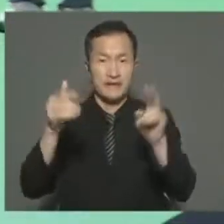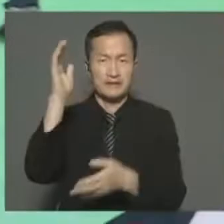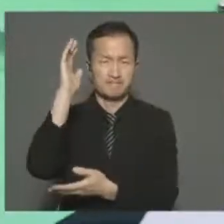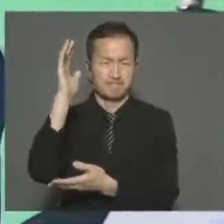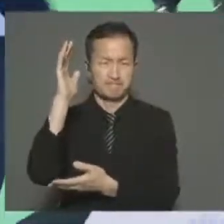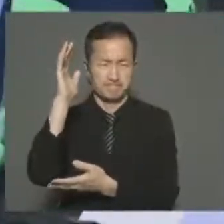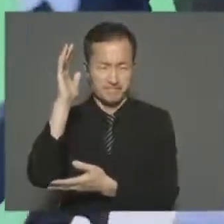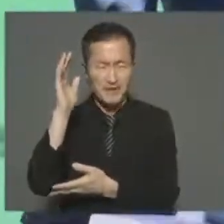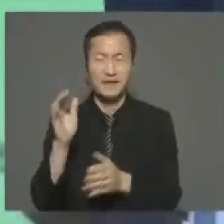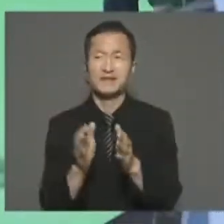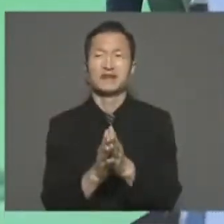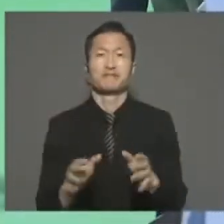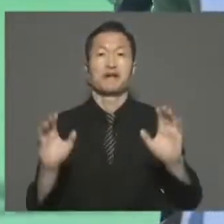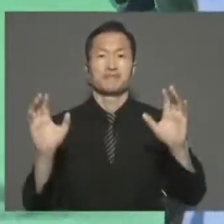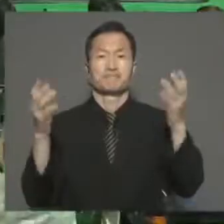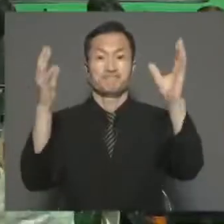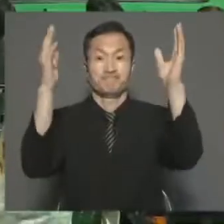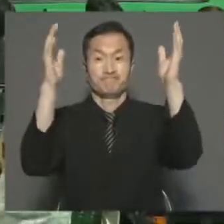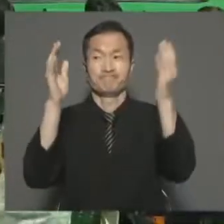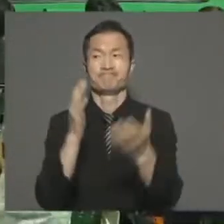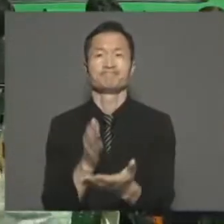맞이해 주십시오.